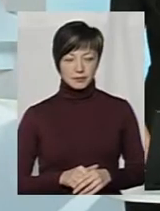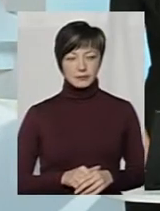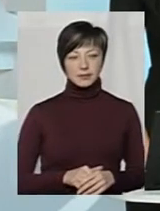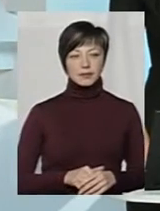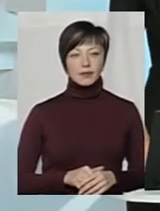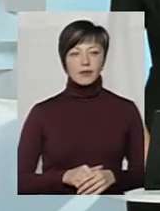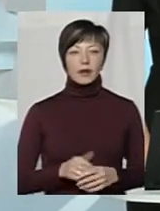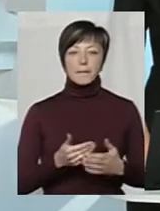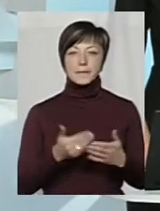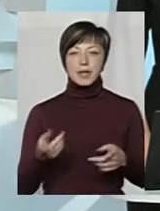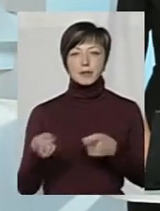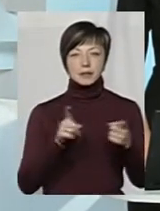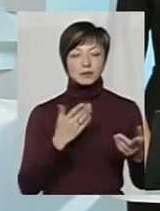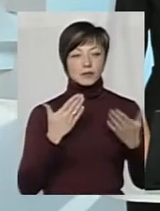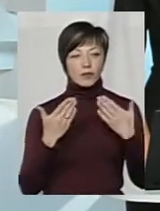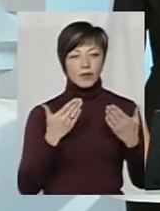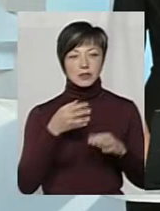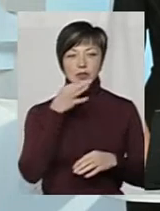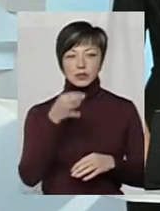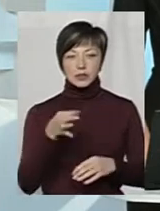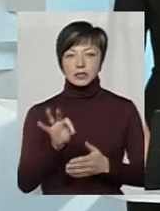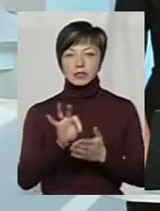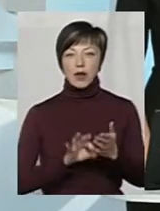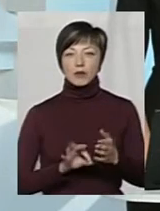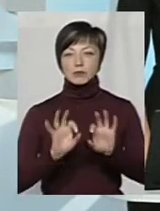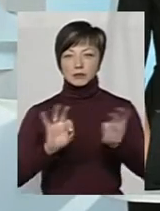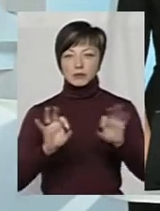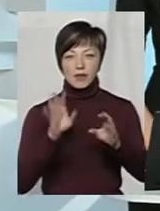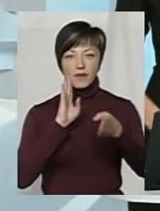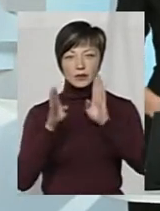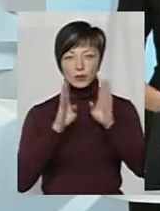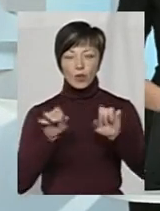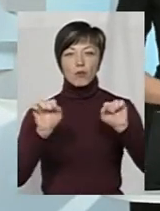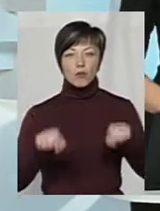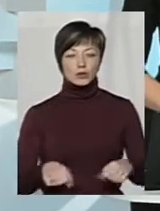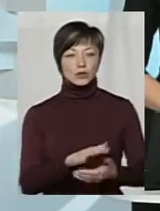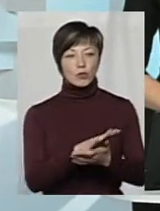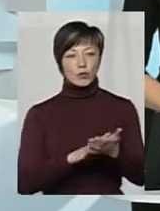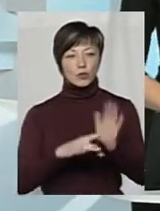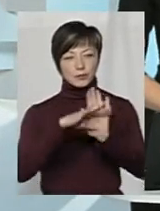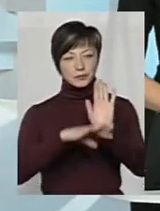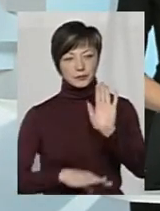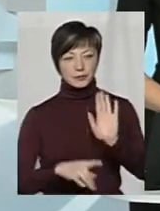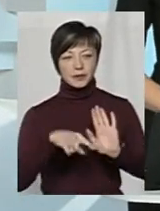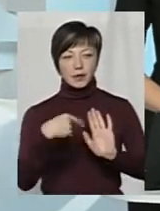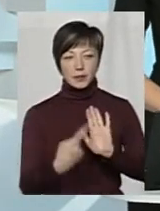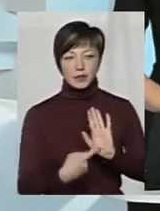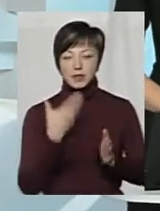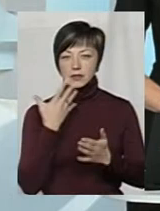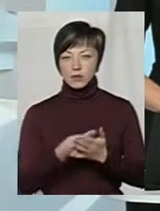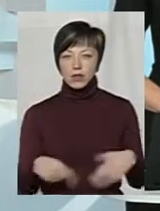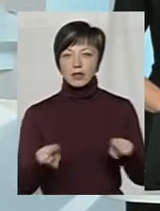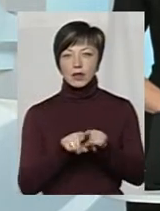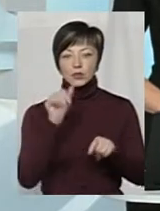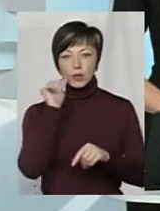Перед тим, як перейти до спілкування, зауважу, ми паралельно транслюємося у мережі Facebook, і ви можете продовжити там ставити свої питання, а також